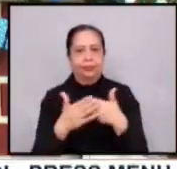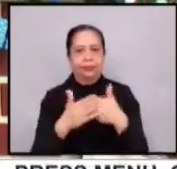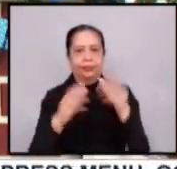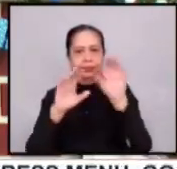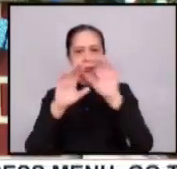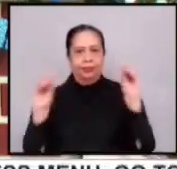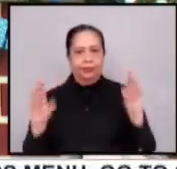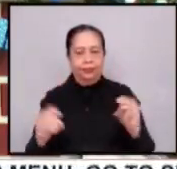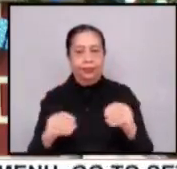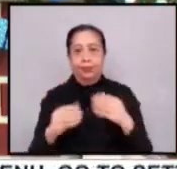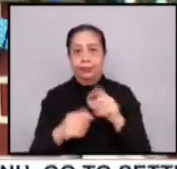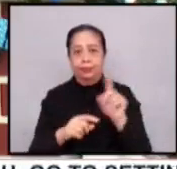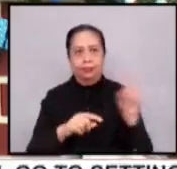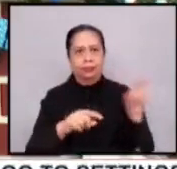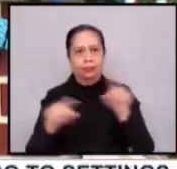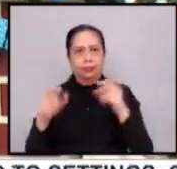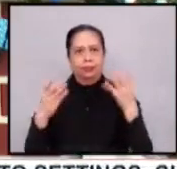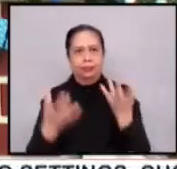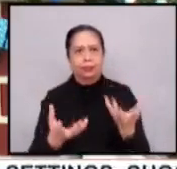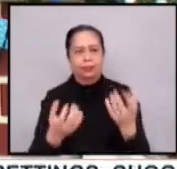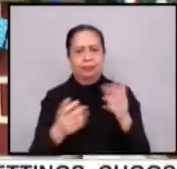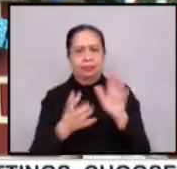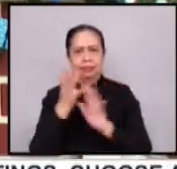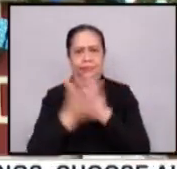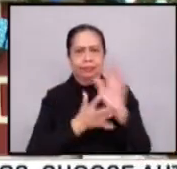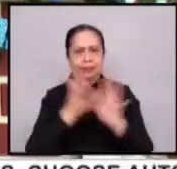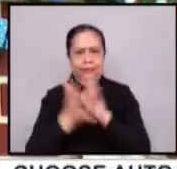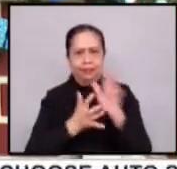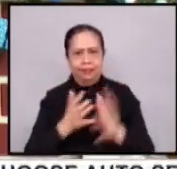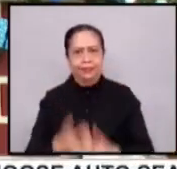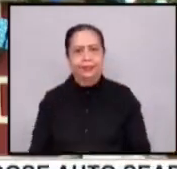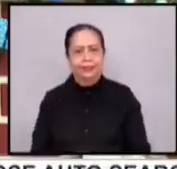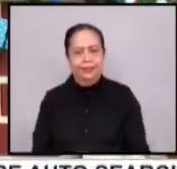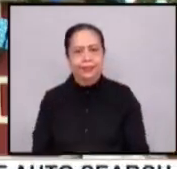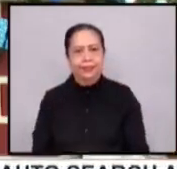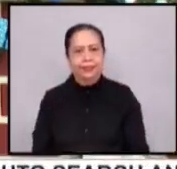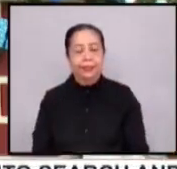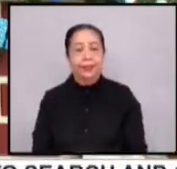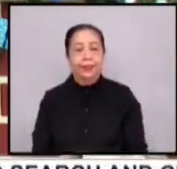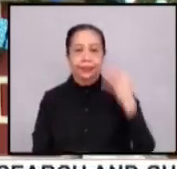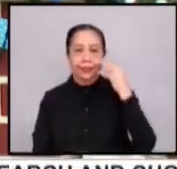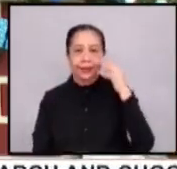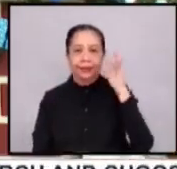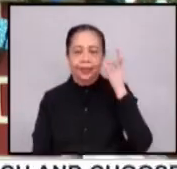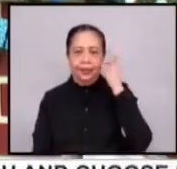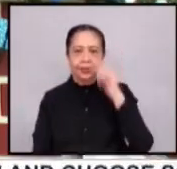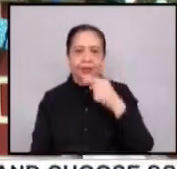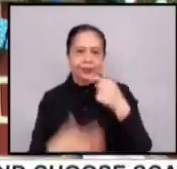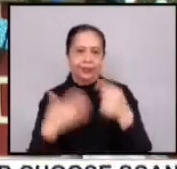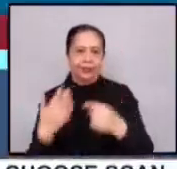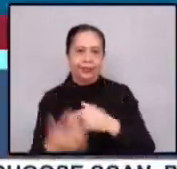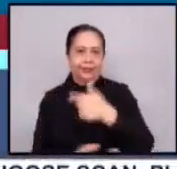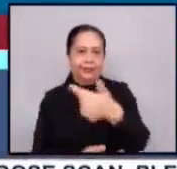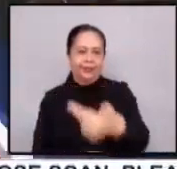na't kabi-kabila ang magsasagawa ng mga Christmas party. Si Mark Fetalco sa detalye. Rise and shine, Mark.